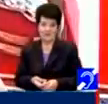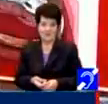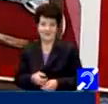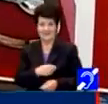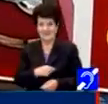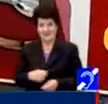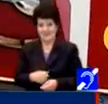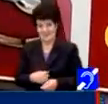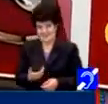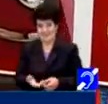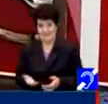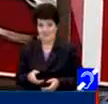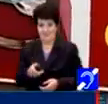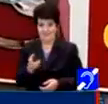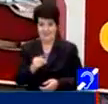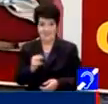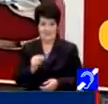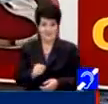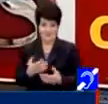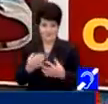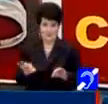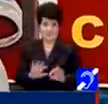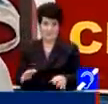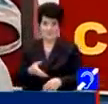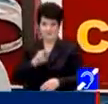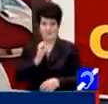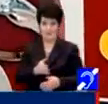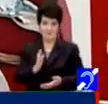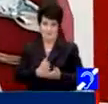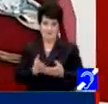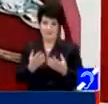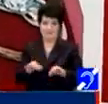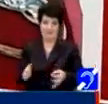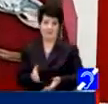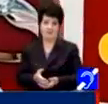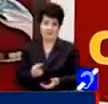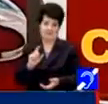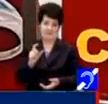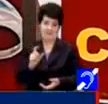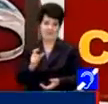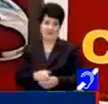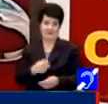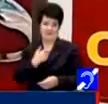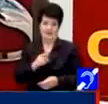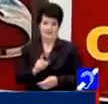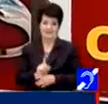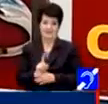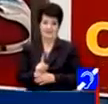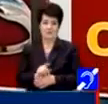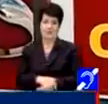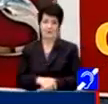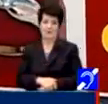Samagon. De ce? Nu se permite de consuma. Se permite. Așa, în măsură cum